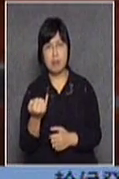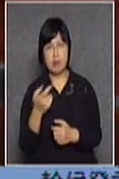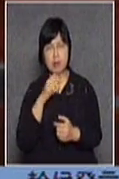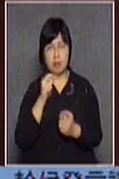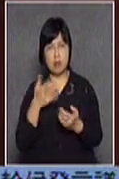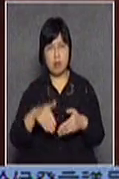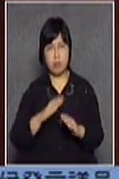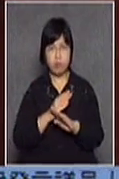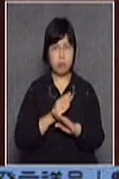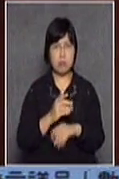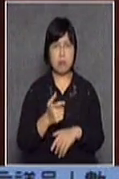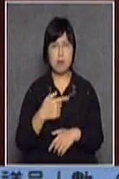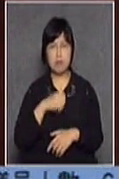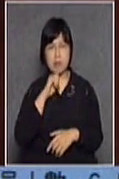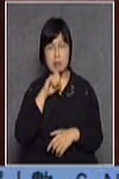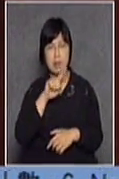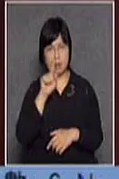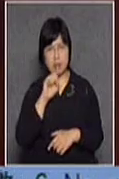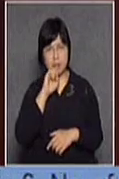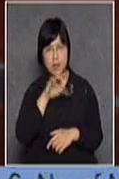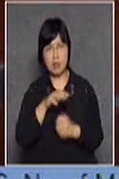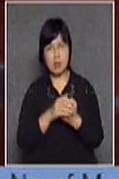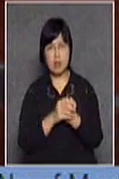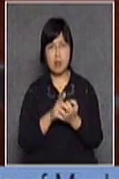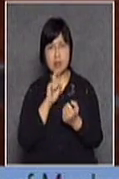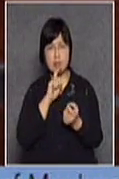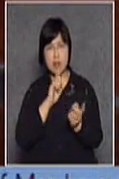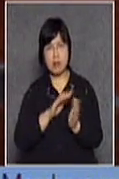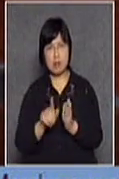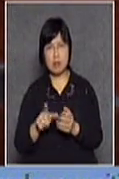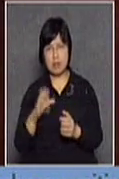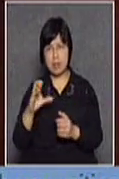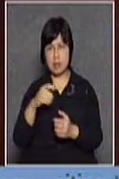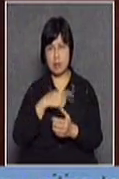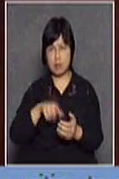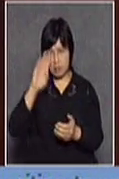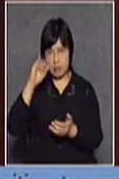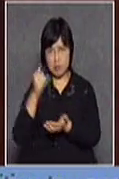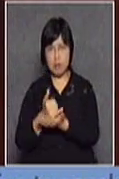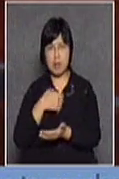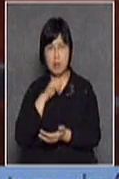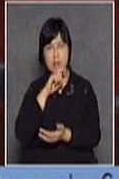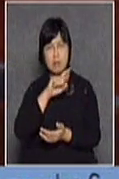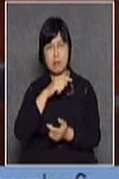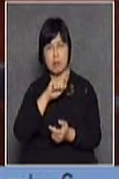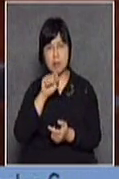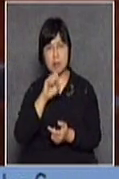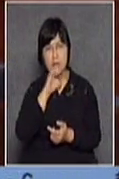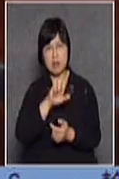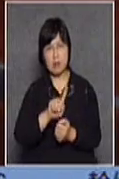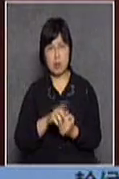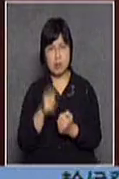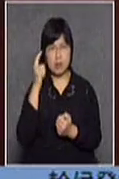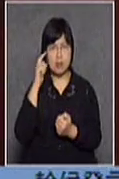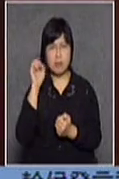路。 你指出你的問題， 我的問題就是問你有什麼措施。 陳委議員請你坐下。 主席，我的問題是問， 我知道你問什麼問題，